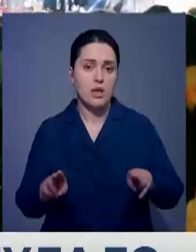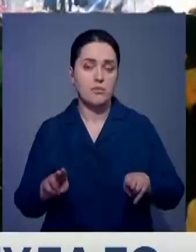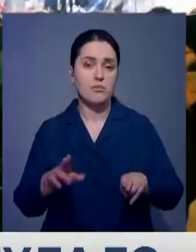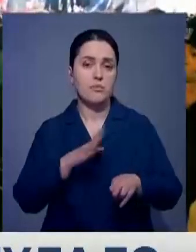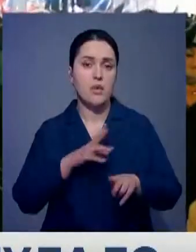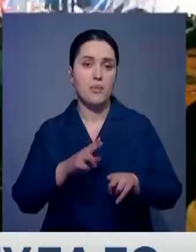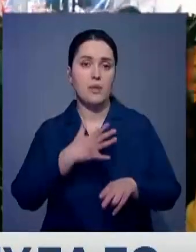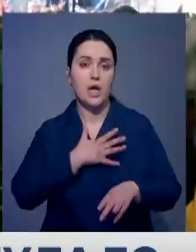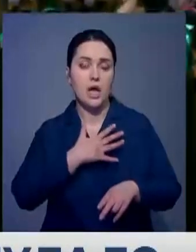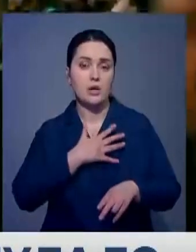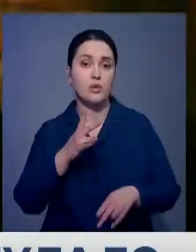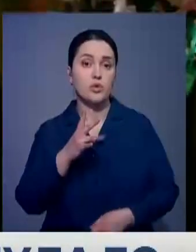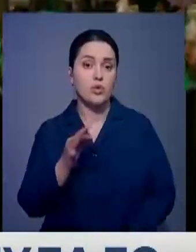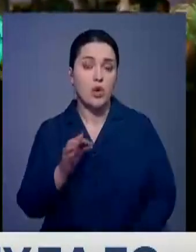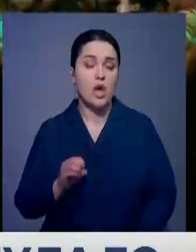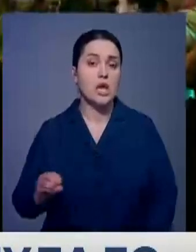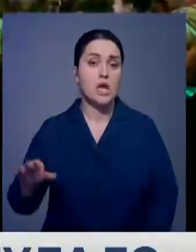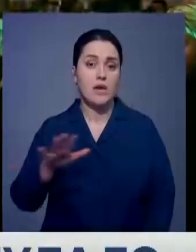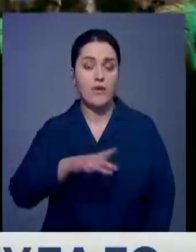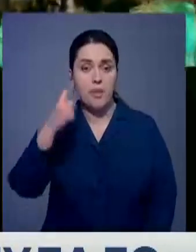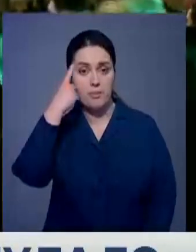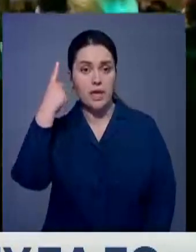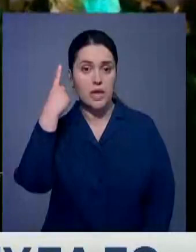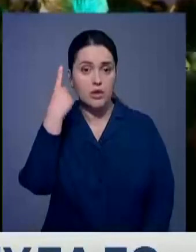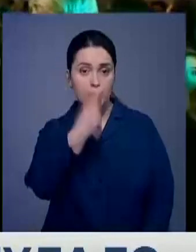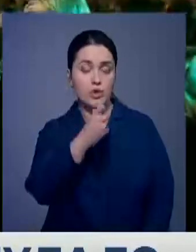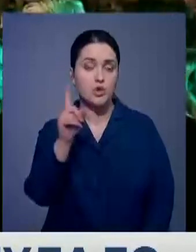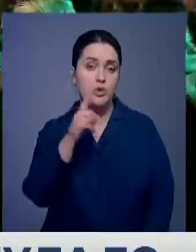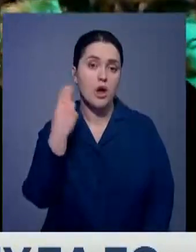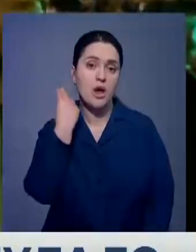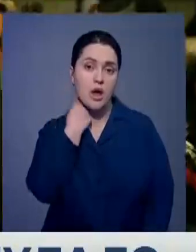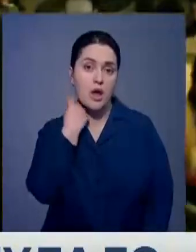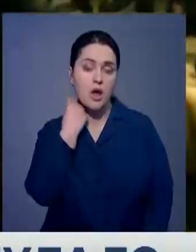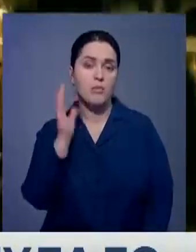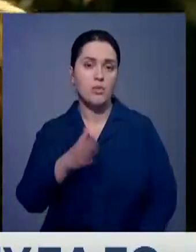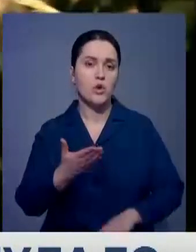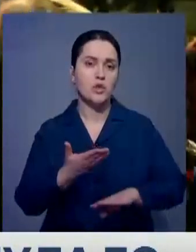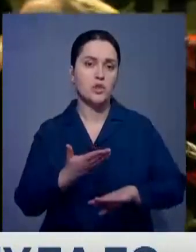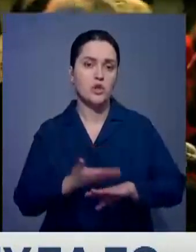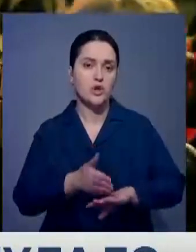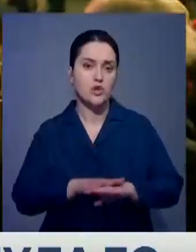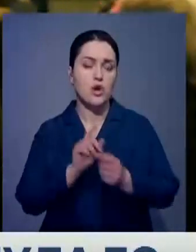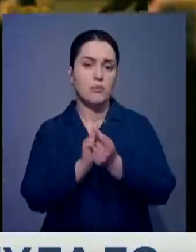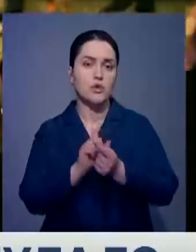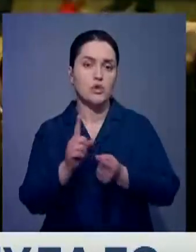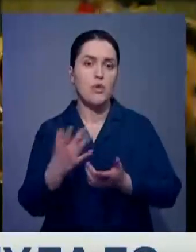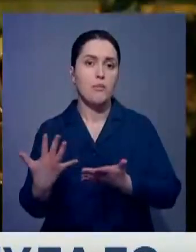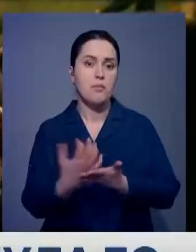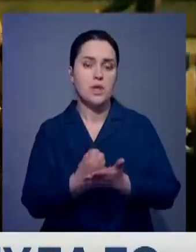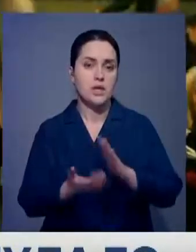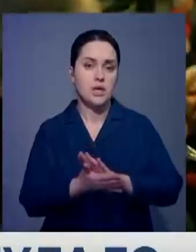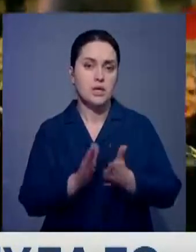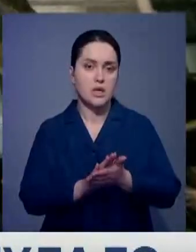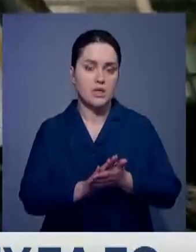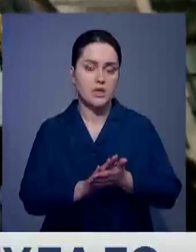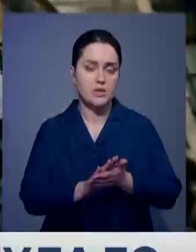имеет с Канадой. Но европейские лидеры предупредили, что Великобритании предстоит тяжелая битва, чтобы получить сделку к этому